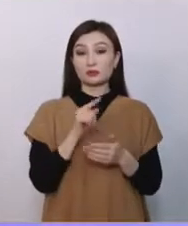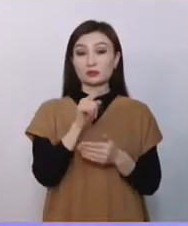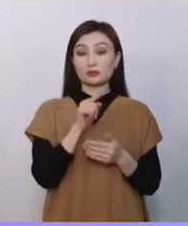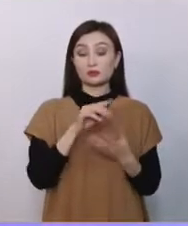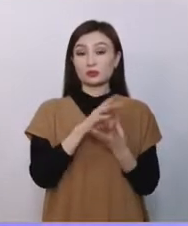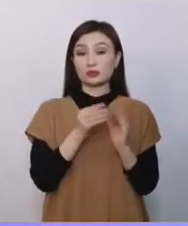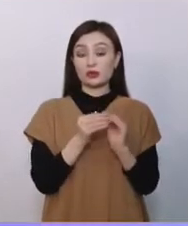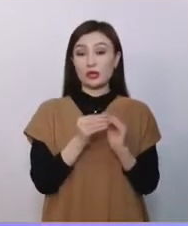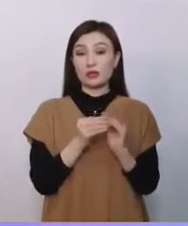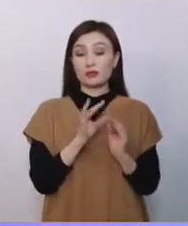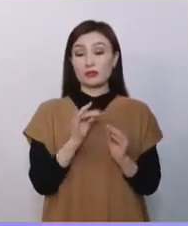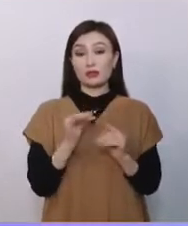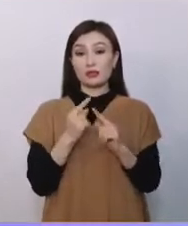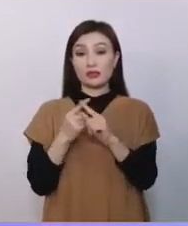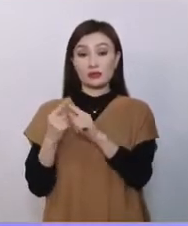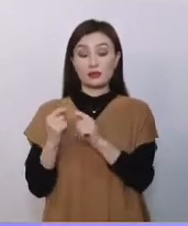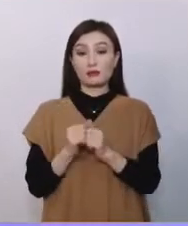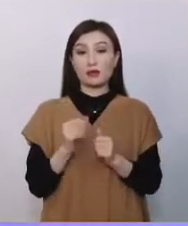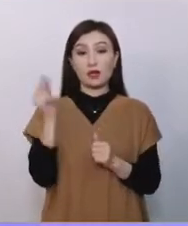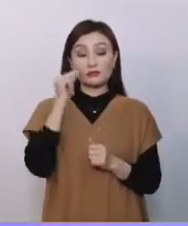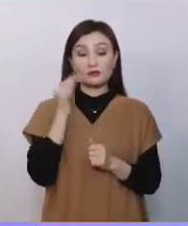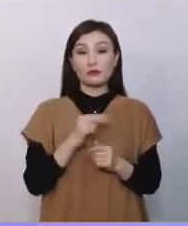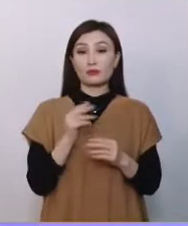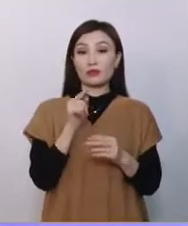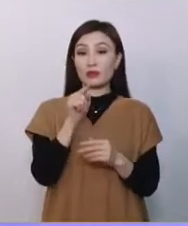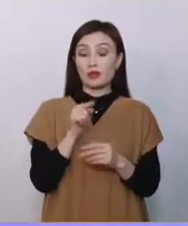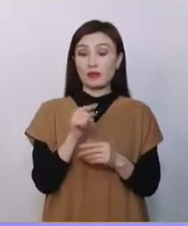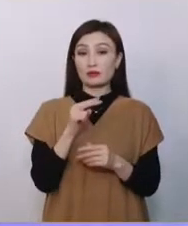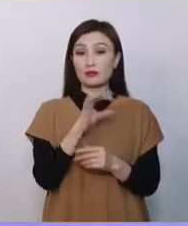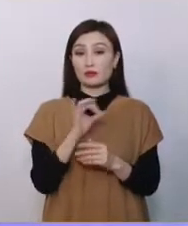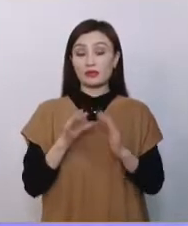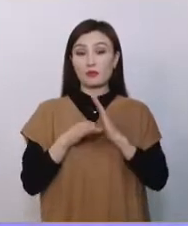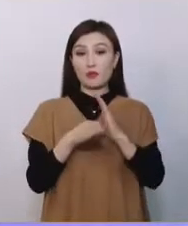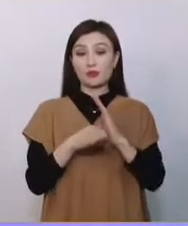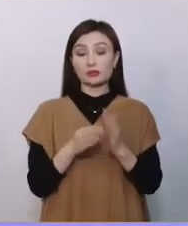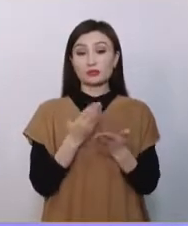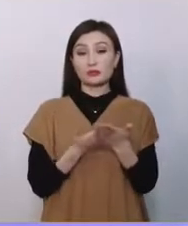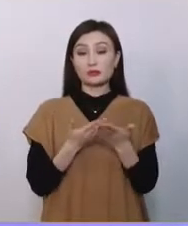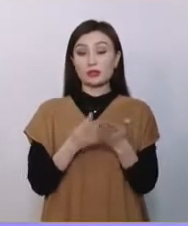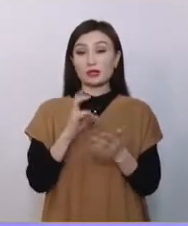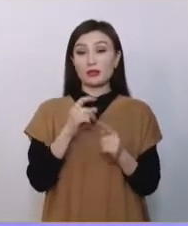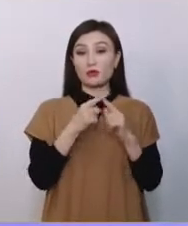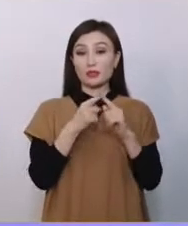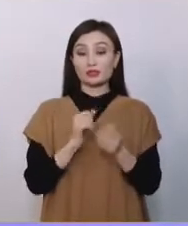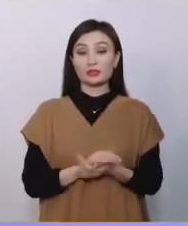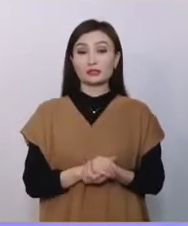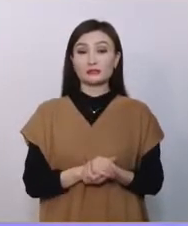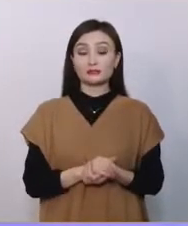результатом умножения освоим прием деление при помощи примера на умножение